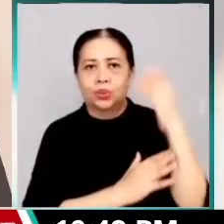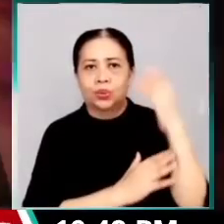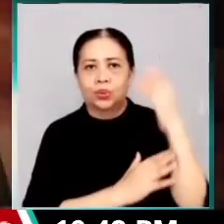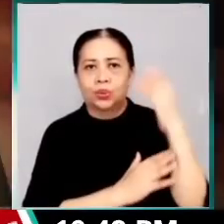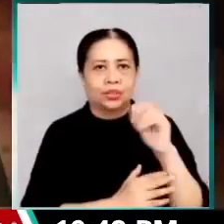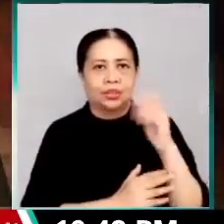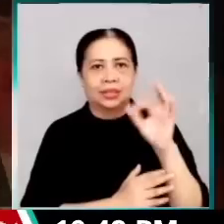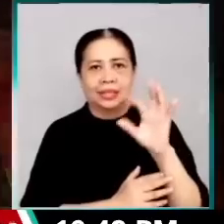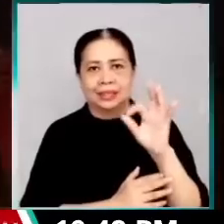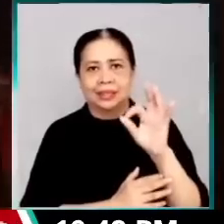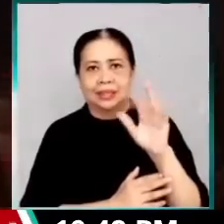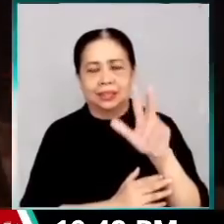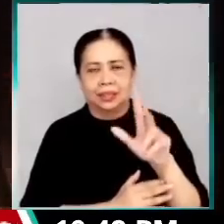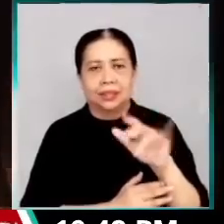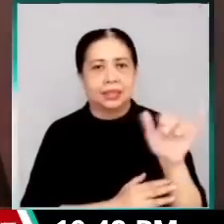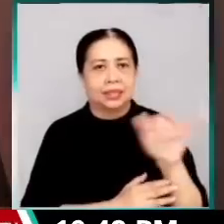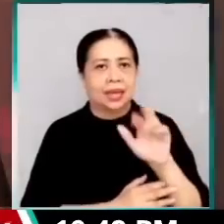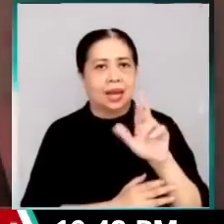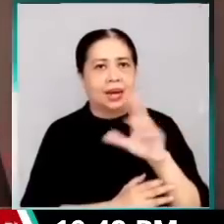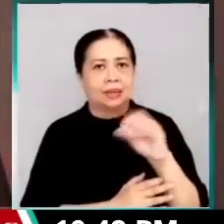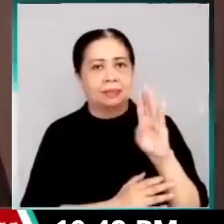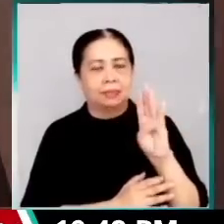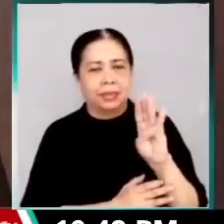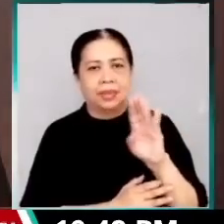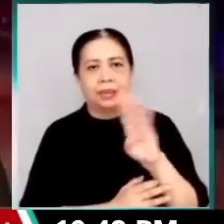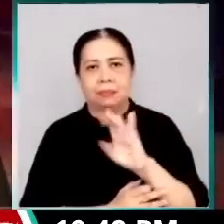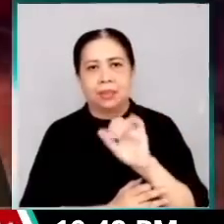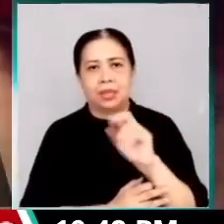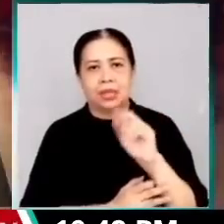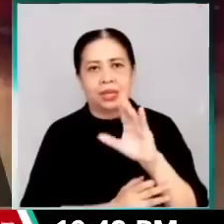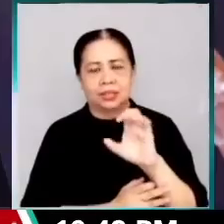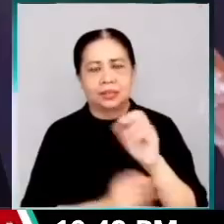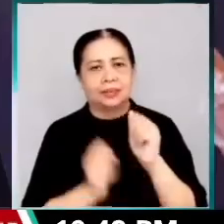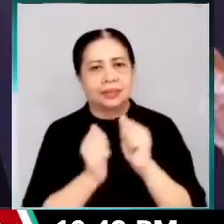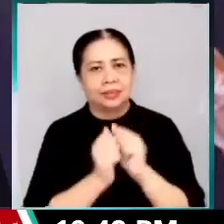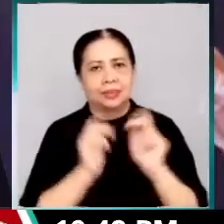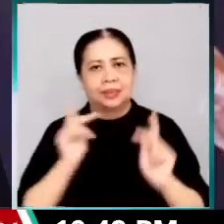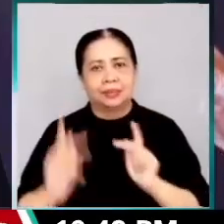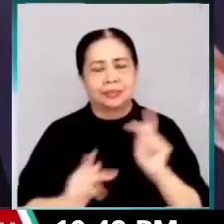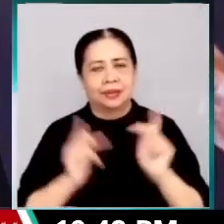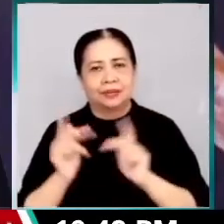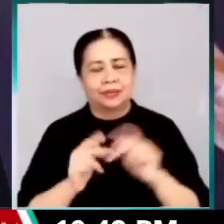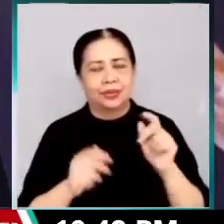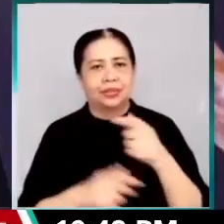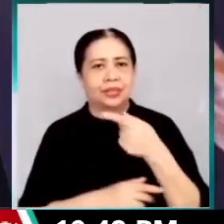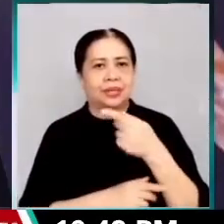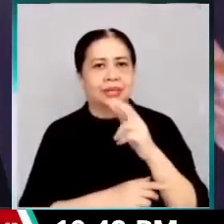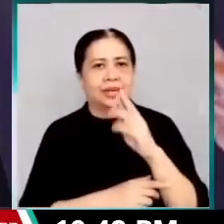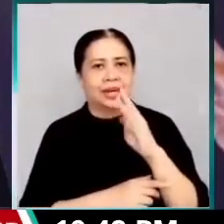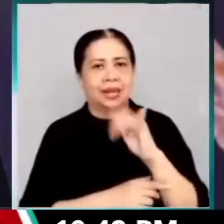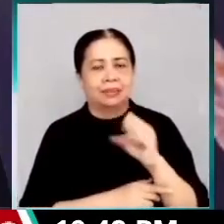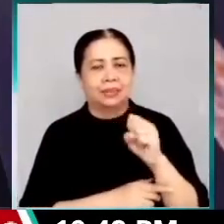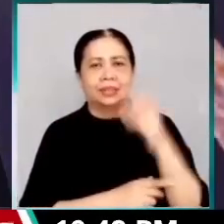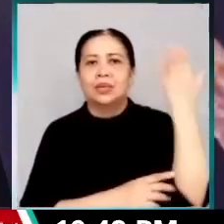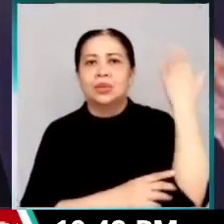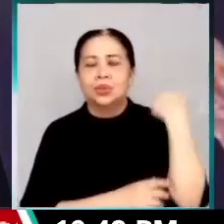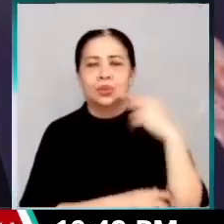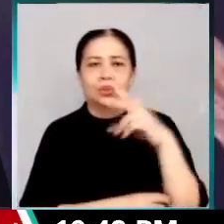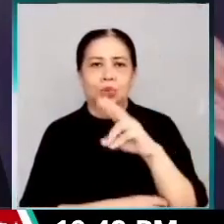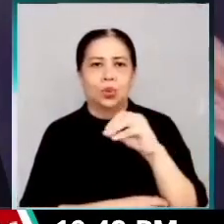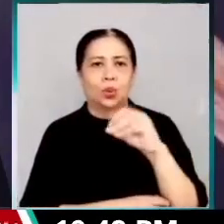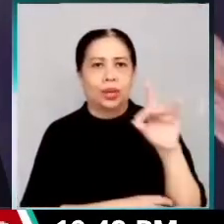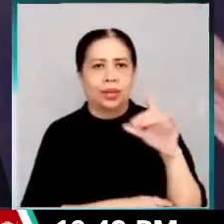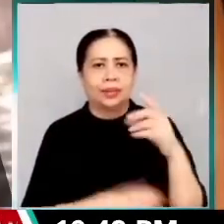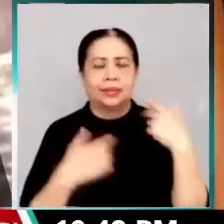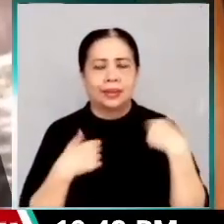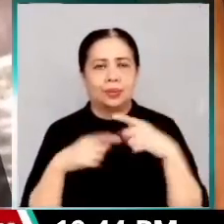si R&B superstar Beyoncé na kasama niyang mag-perform sa Grammys noong 2008. May tribute rin si